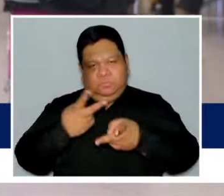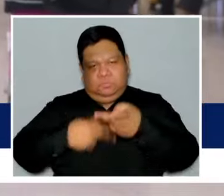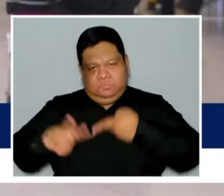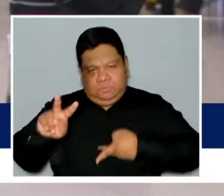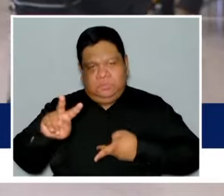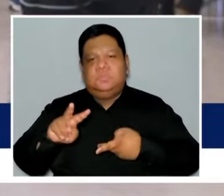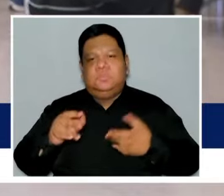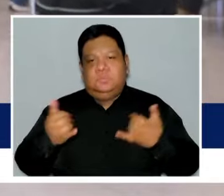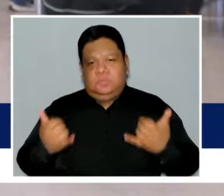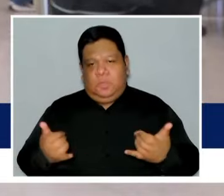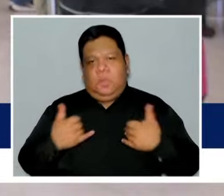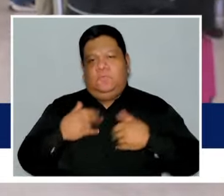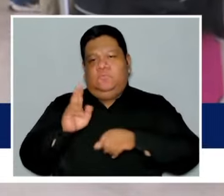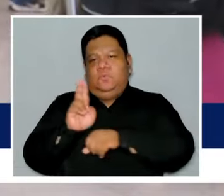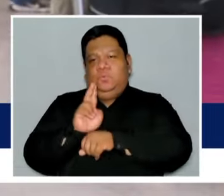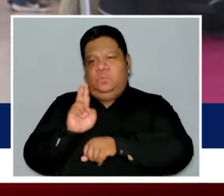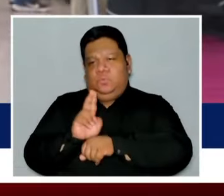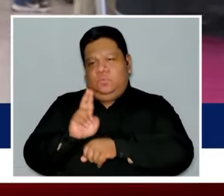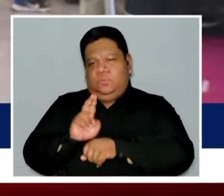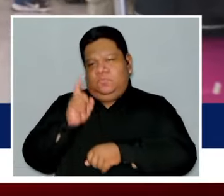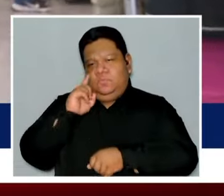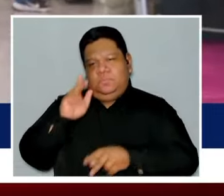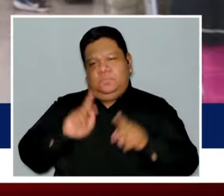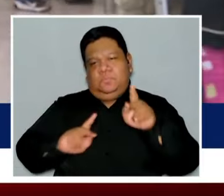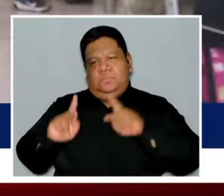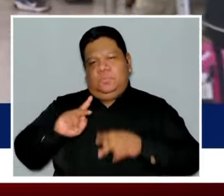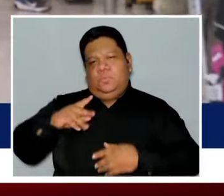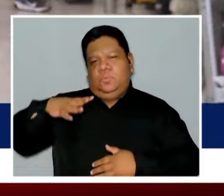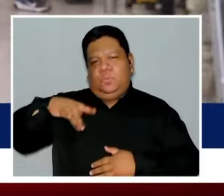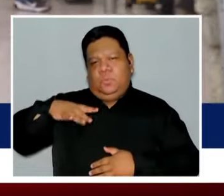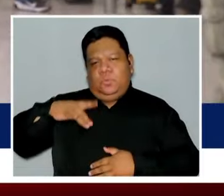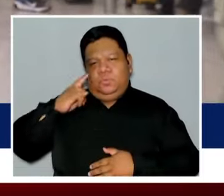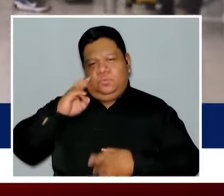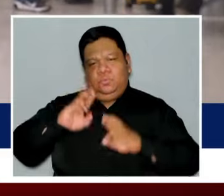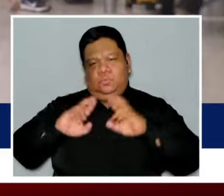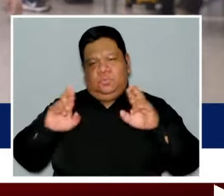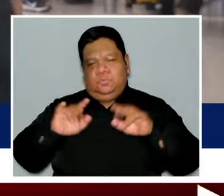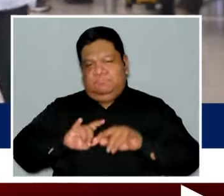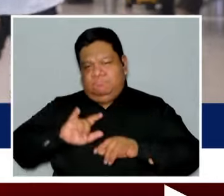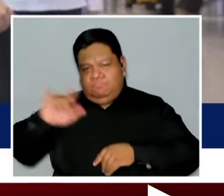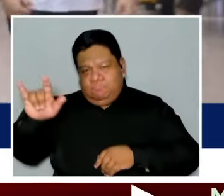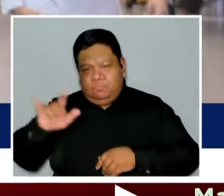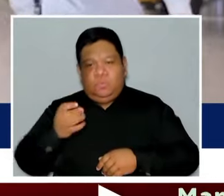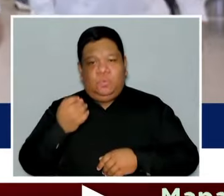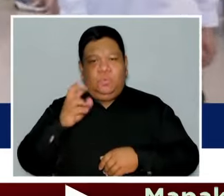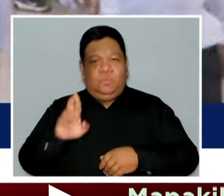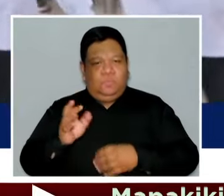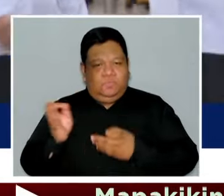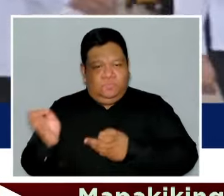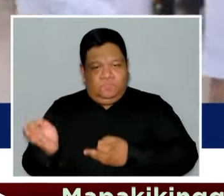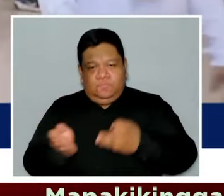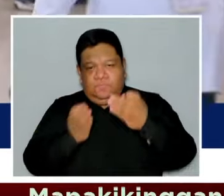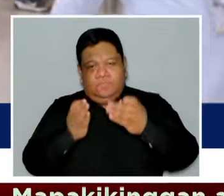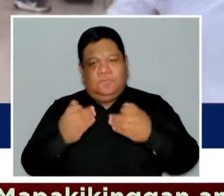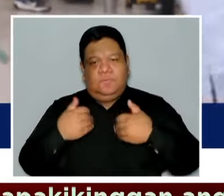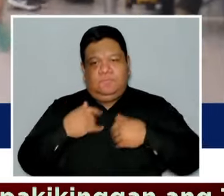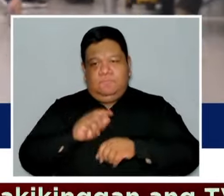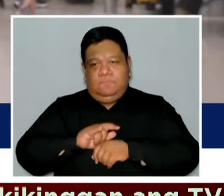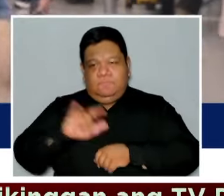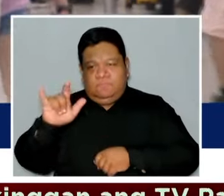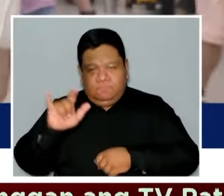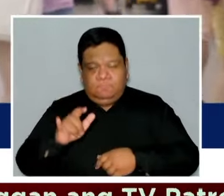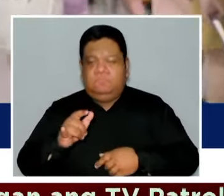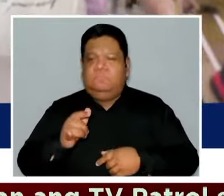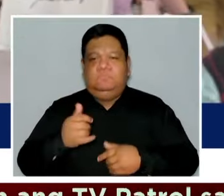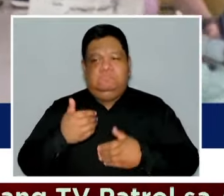ulit na uupuan yung mga pasaherong nag-iintay ng kanilang flight o kaya yung mga maghahatid ng kanilang mga kamag-anak na may flight ngayon o sa mga susunod pang